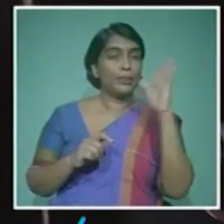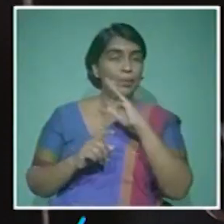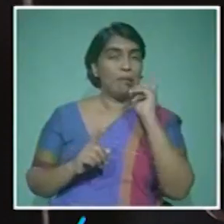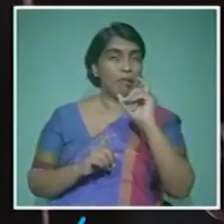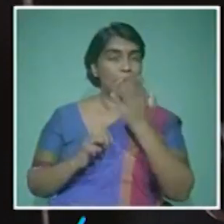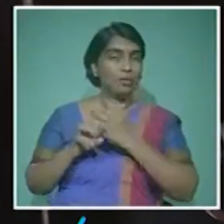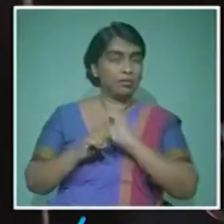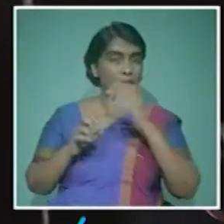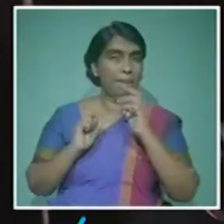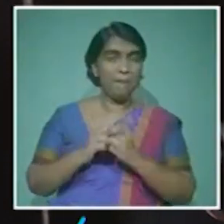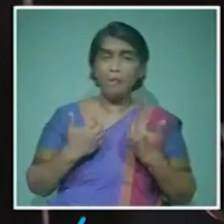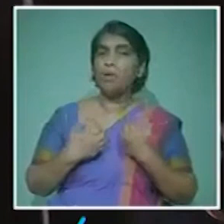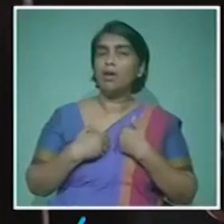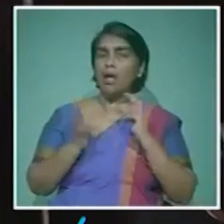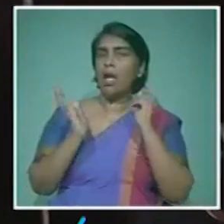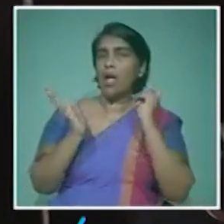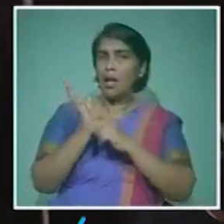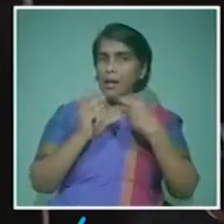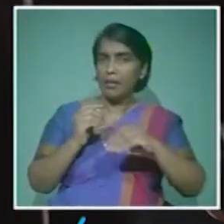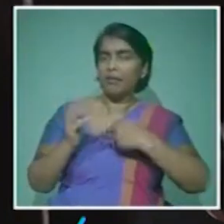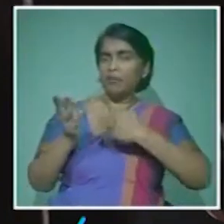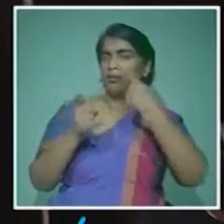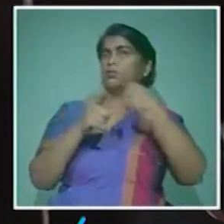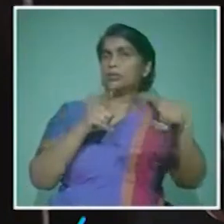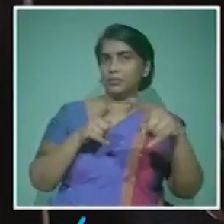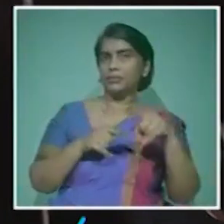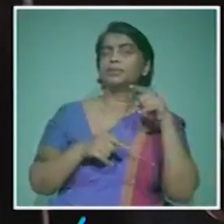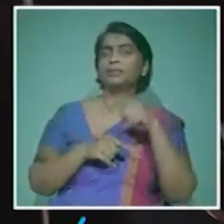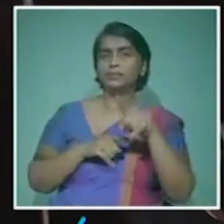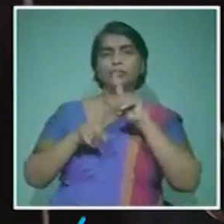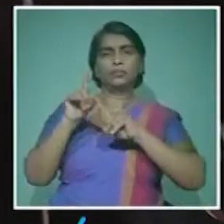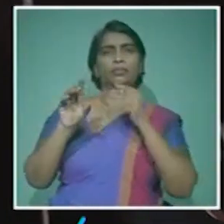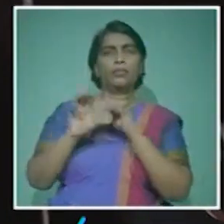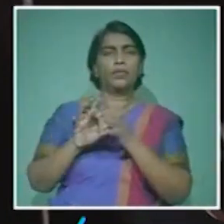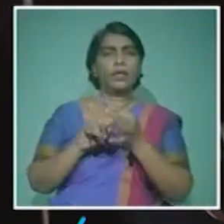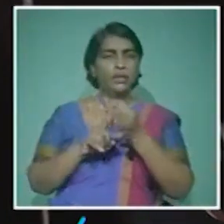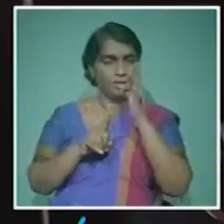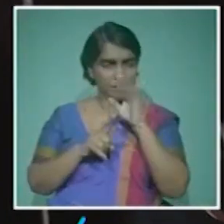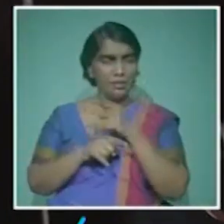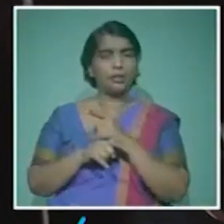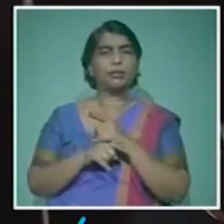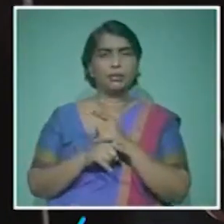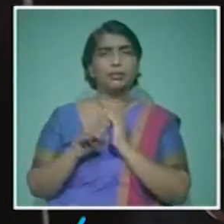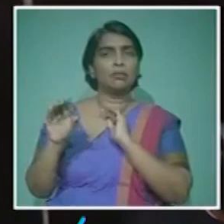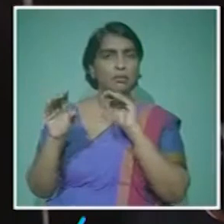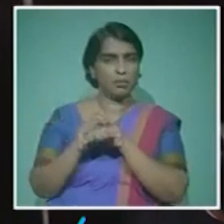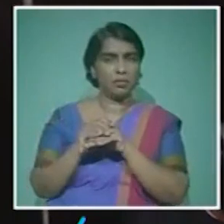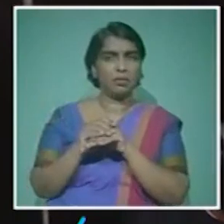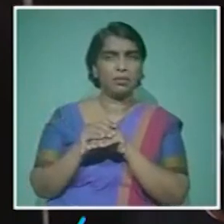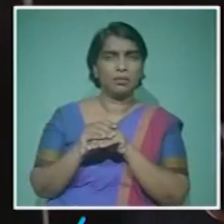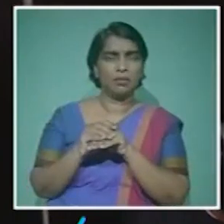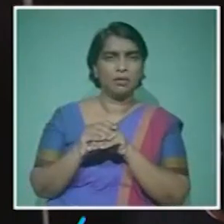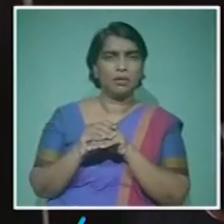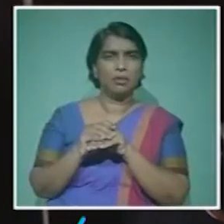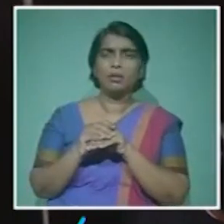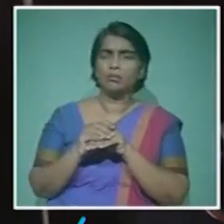නිසා අපේ ණය වලින් යම් කොටසක් ඒකට හිලව් කරන්න. මම හිතන ඒක සමුළුවට ජනාධිපතිතුමා සහභාගී වීම බටරන් කිසිම ප්‍රශ්නයක්